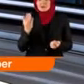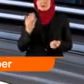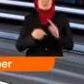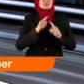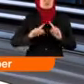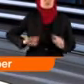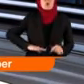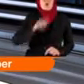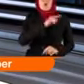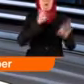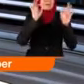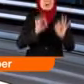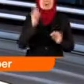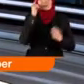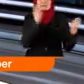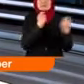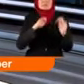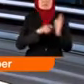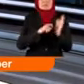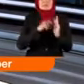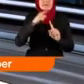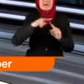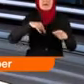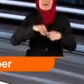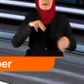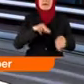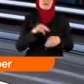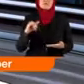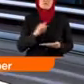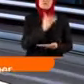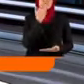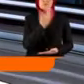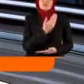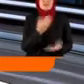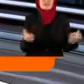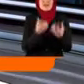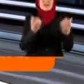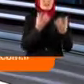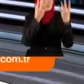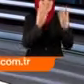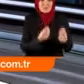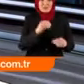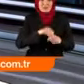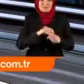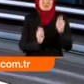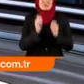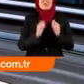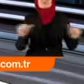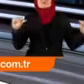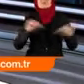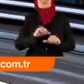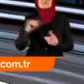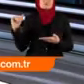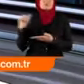başlattığı Tartışmanın adı Türk Hava Kurumu uçakların Kılıçdaroğlu yangın söndürmede kullanılamayacak durumda ki uçakların ısrarla